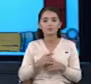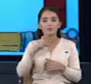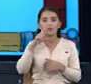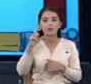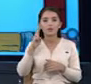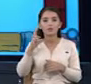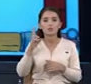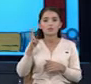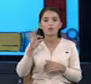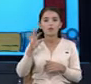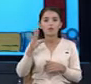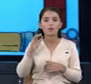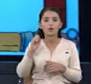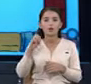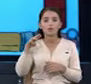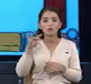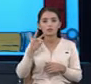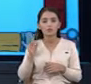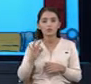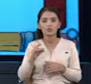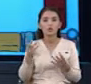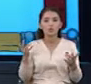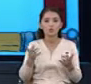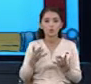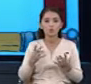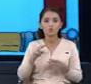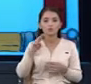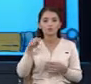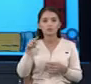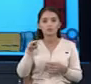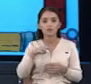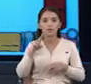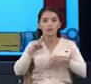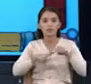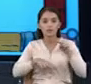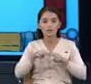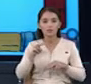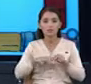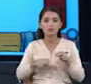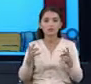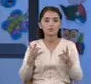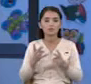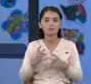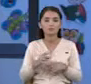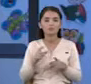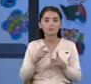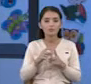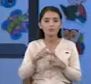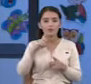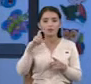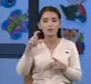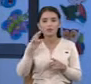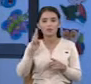помощь экскаватор. Экскаватор нужен для строительства.